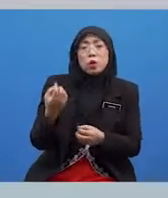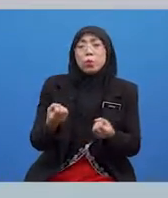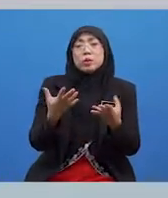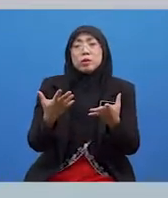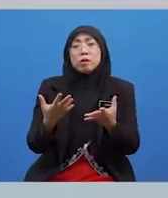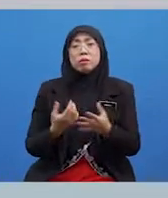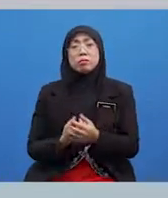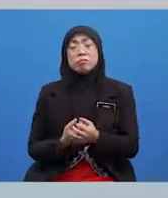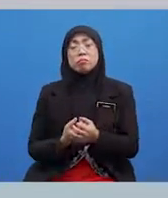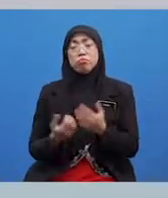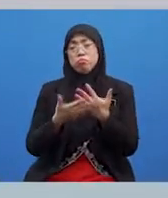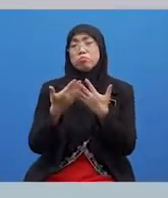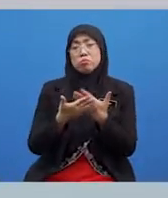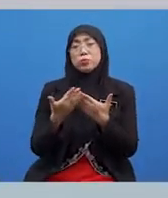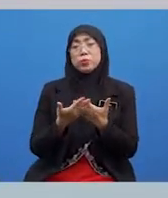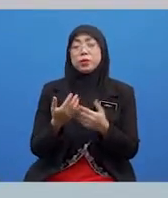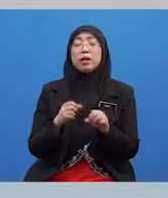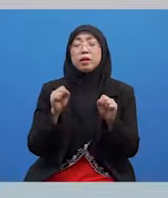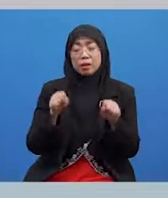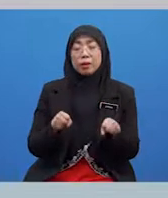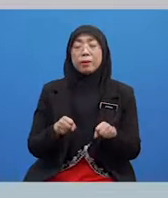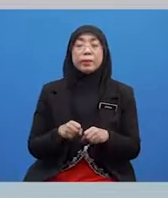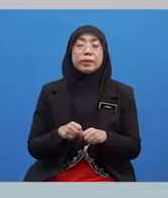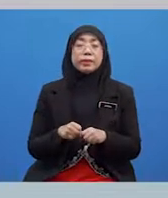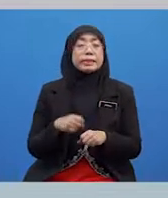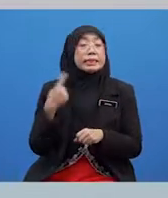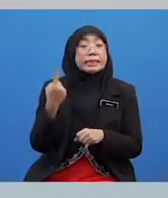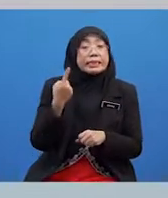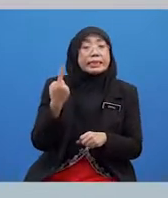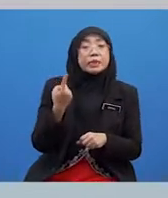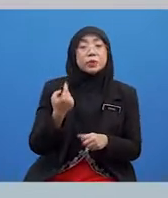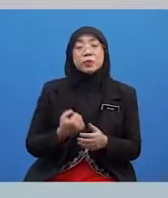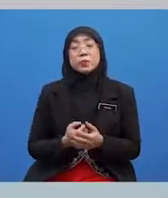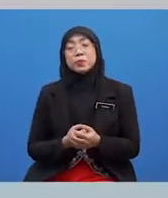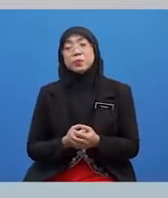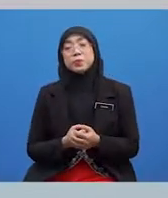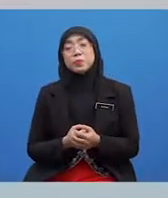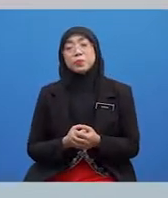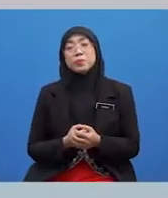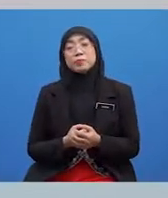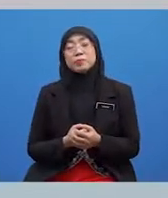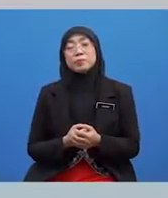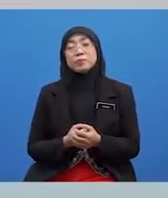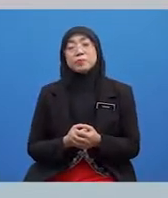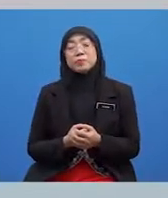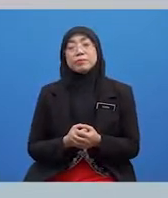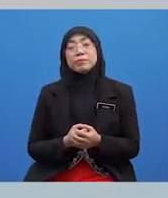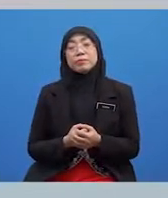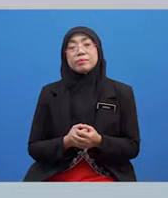banyak adalah mudah dikuasai dalam fasa pengekalan, iaitu retention.